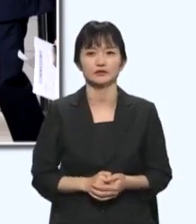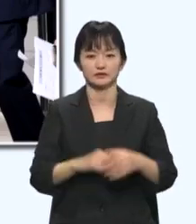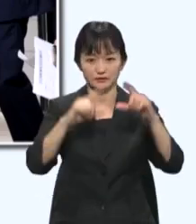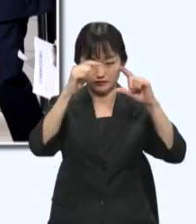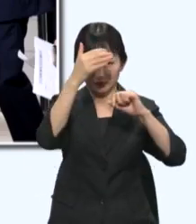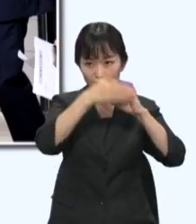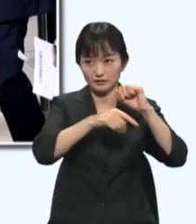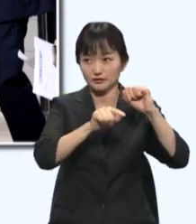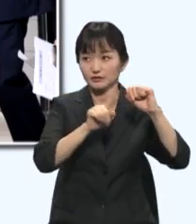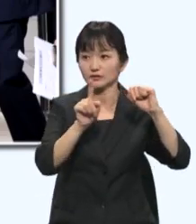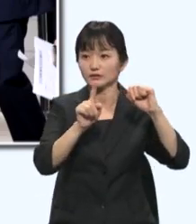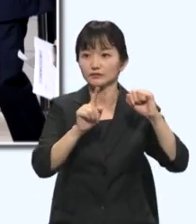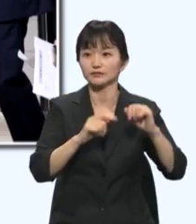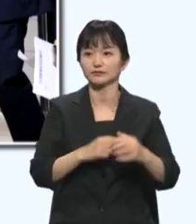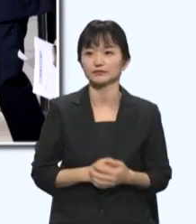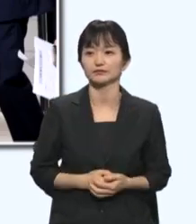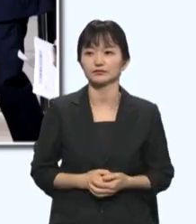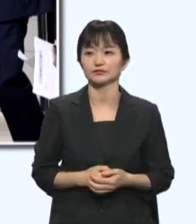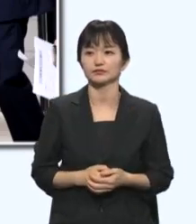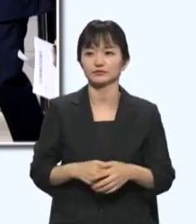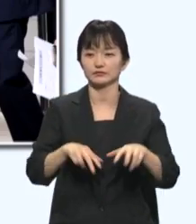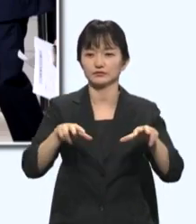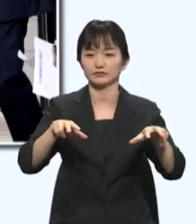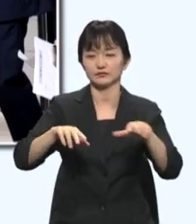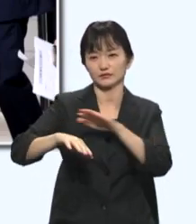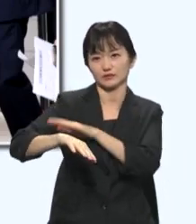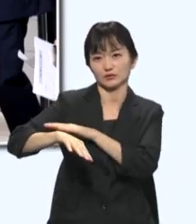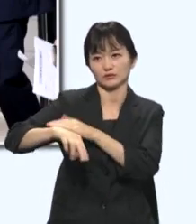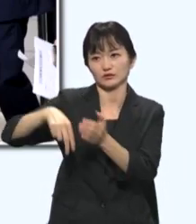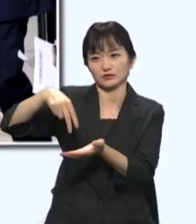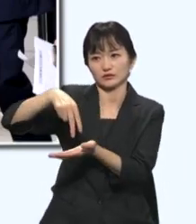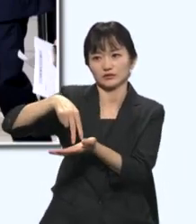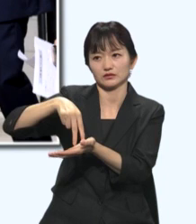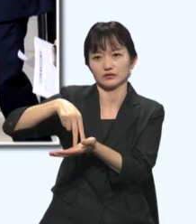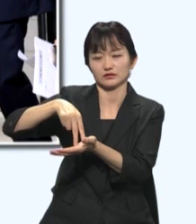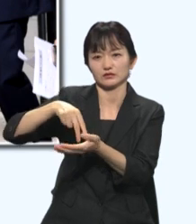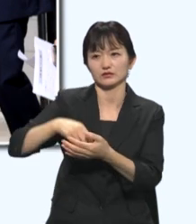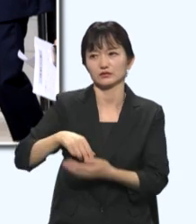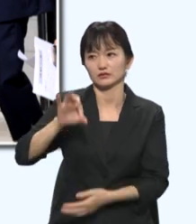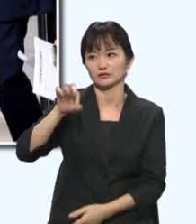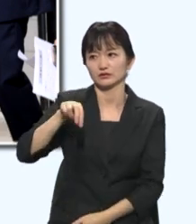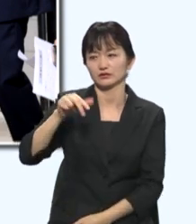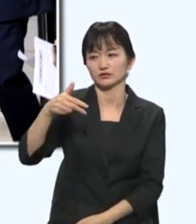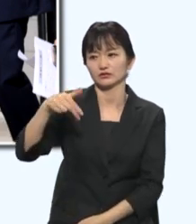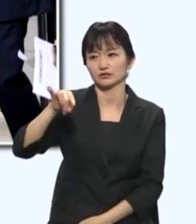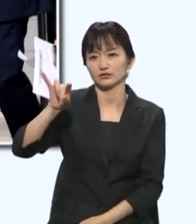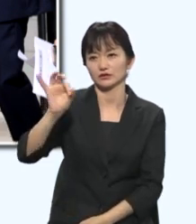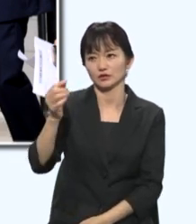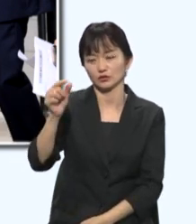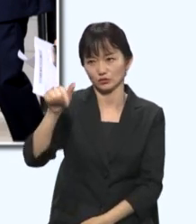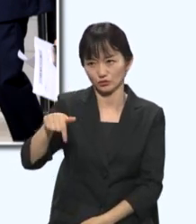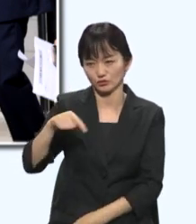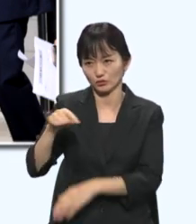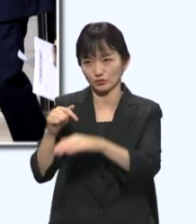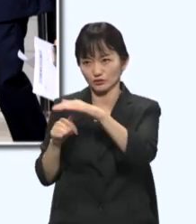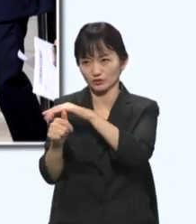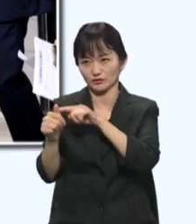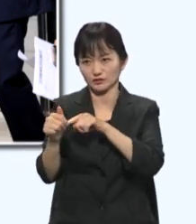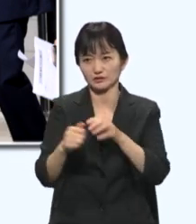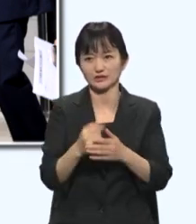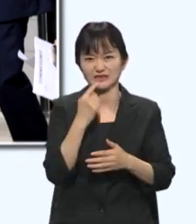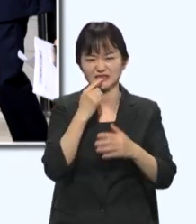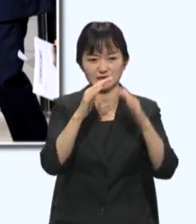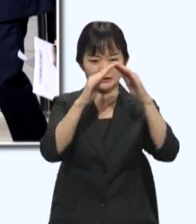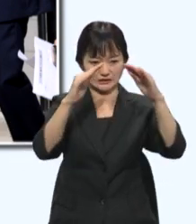저 사진이 어떤 사진이냐면 이제 지금 오른쪽에서 있는 사람이 이제 윤재욱 원내대표입니다 국민 그리고 흰 천막이 이제 이재명